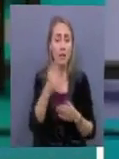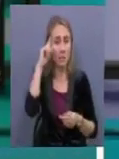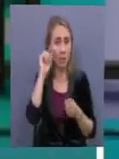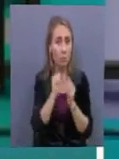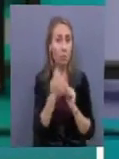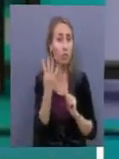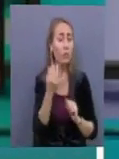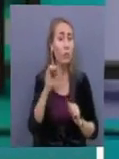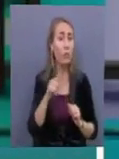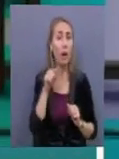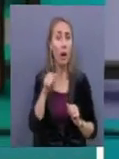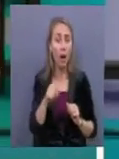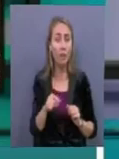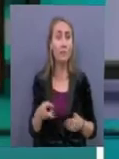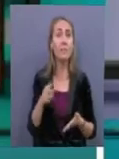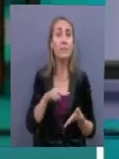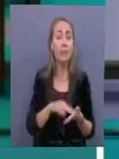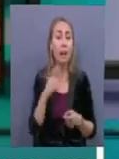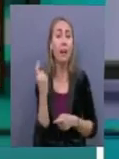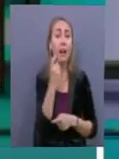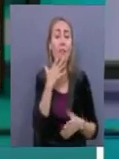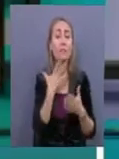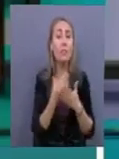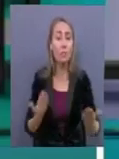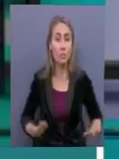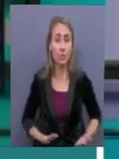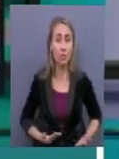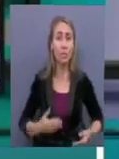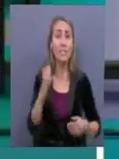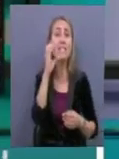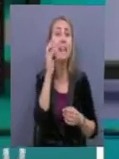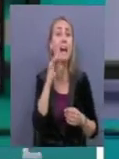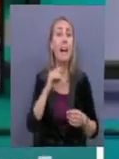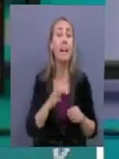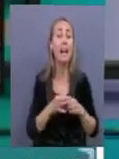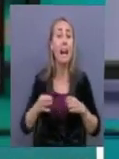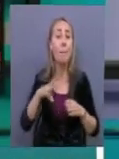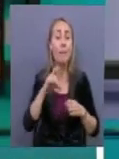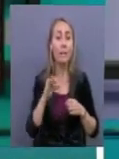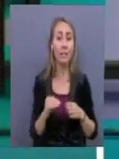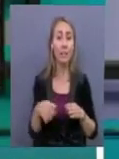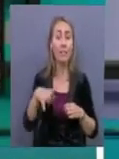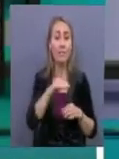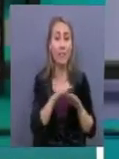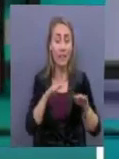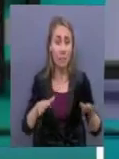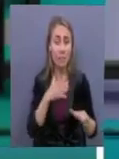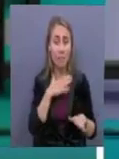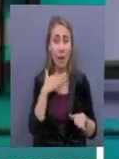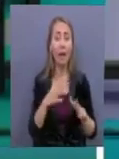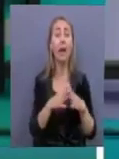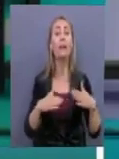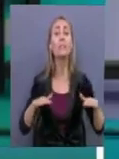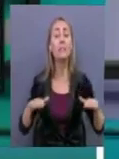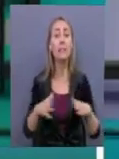және жалғызбастанылар, балалар үйінің тәрбиеленушілері, өзге де баспанаға қол жетпей жүрген тұрғындар бар. Облыс әкімі Ермек Маржықпаев жаңа қоныс